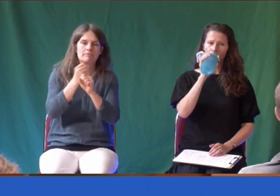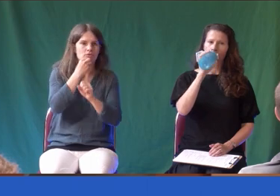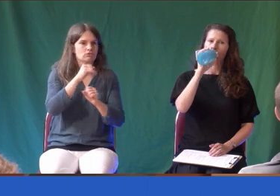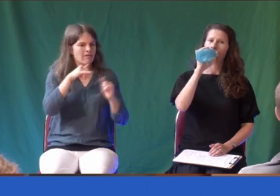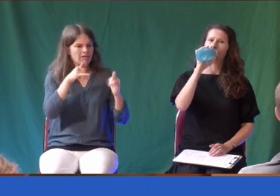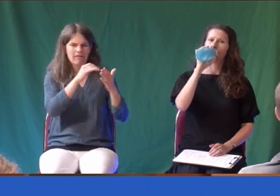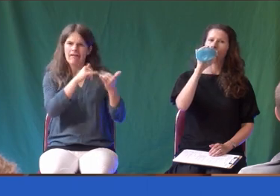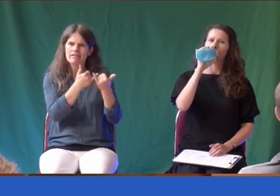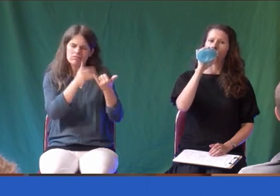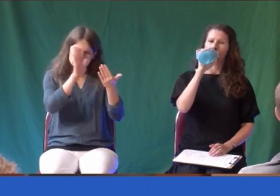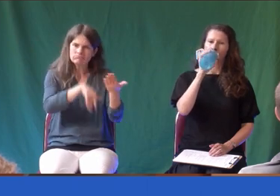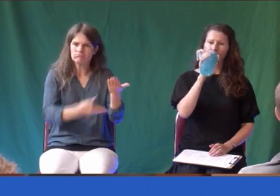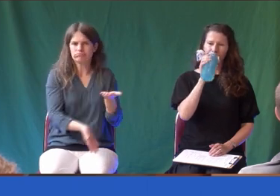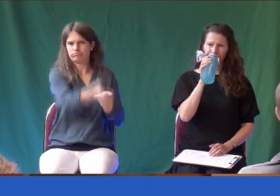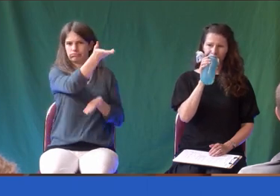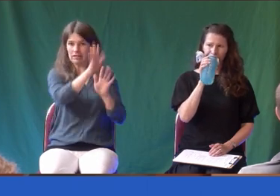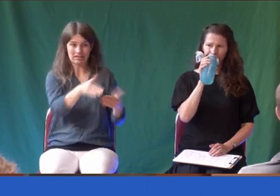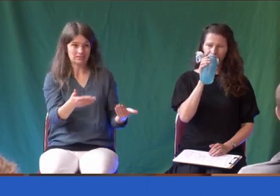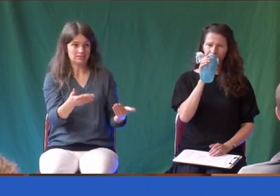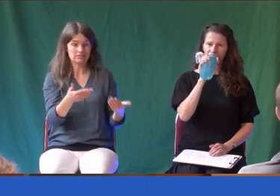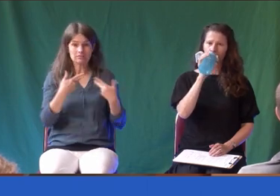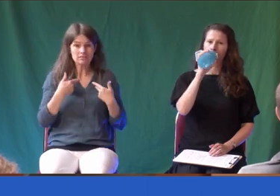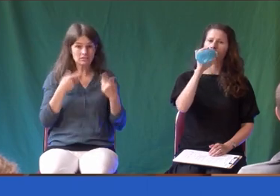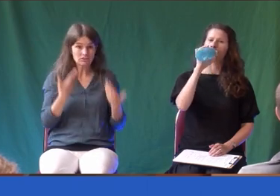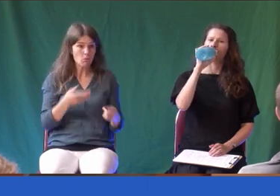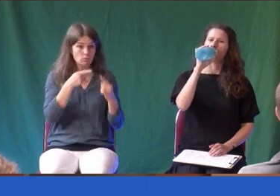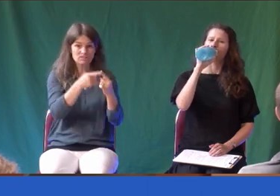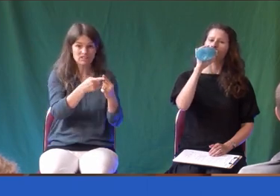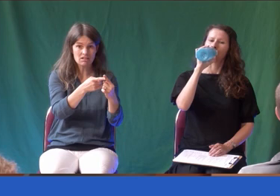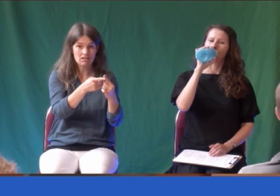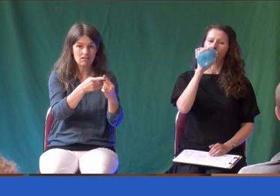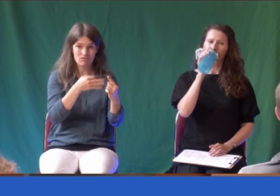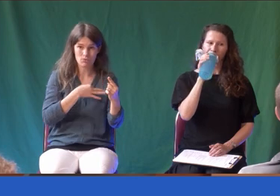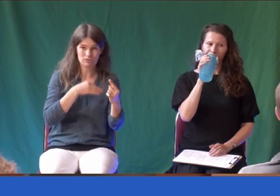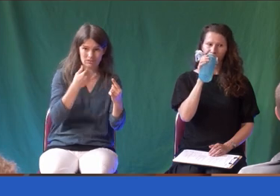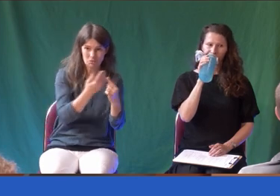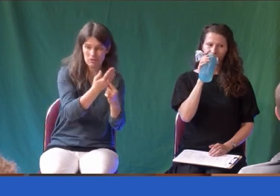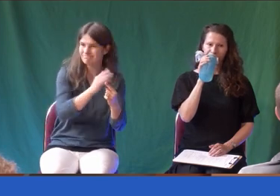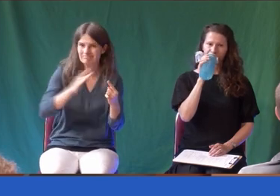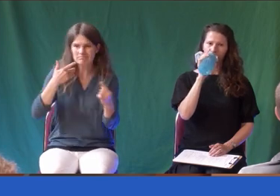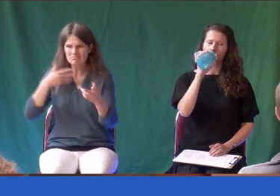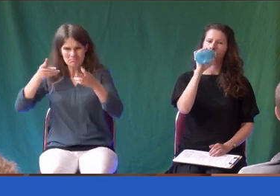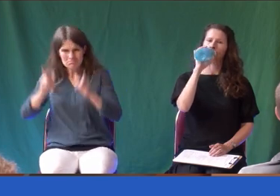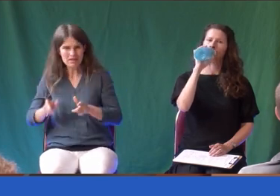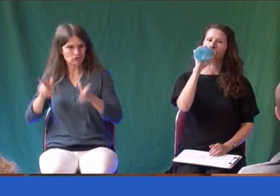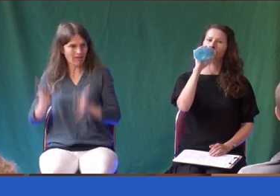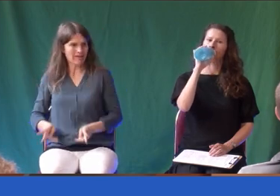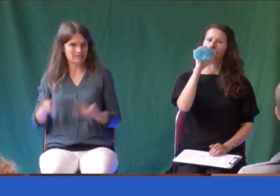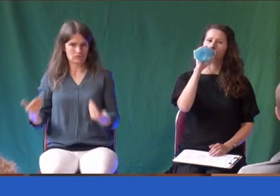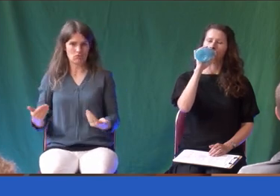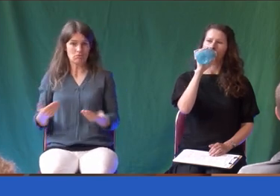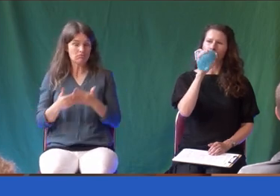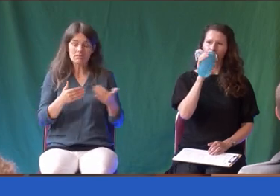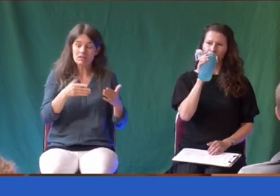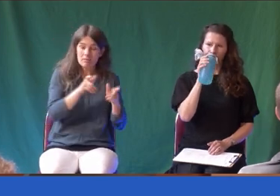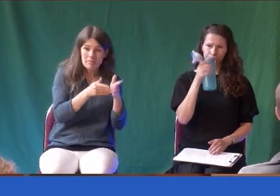ein Ziel dass ein Menschenrecht ist das möchte ich noch einmal ganz deutlich sagen Eltern mit Behinderung haben ein Recht auf Elternschaft und